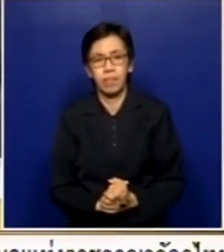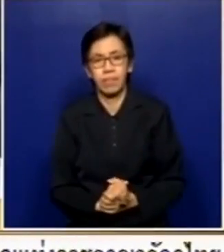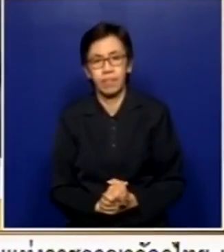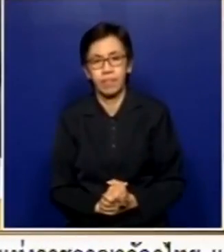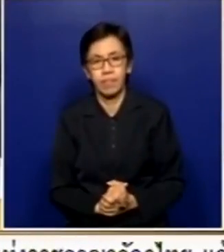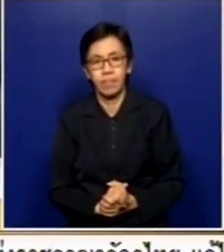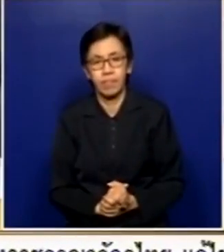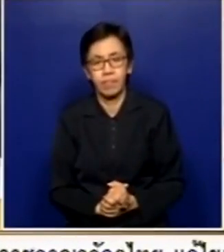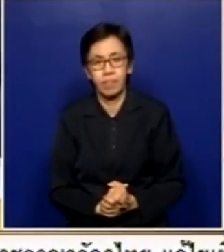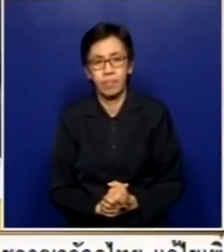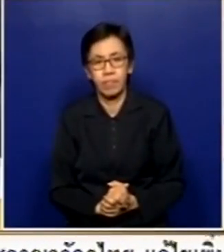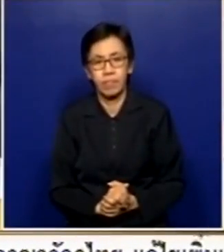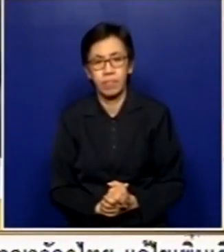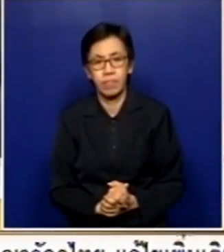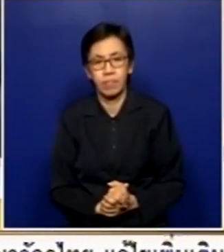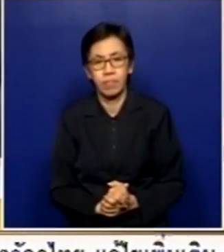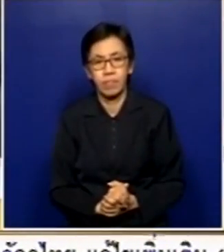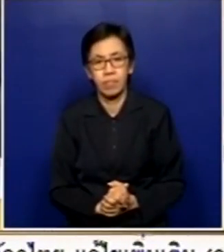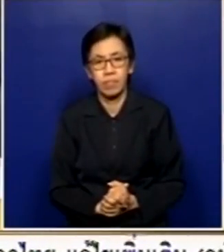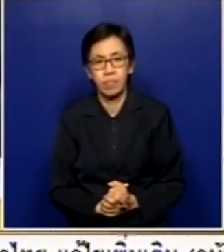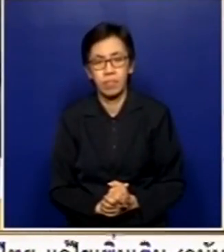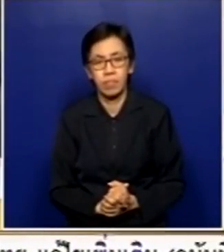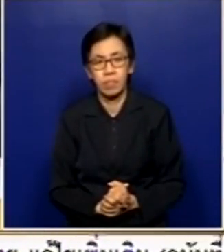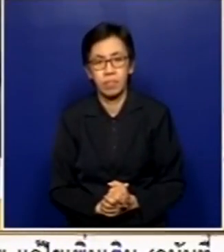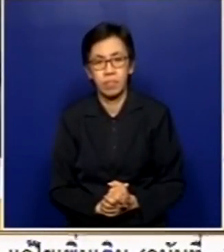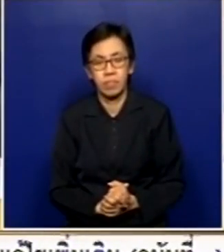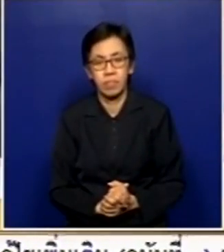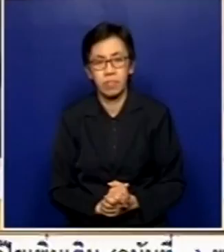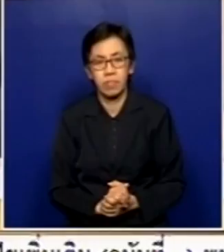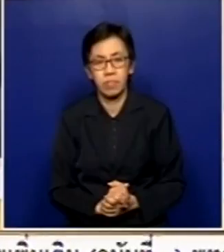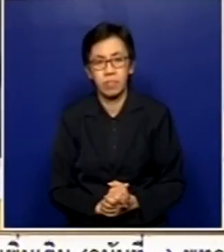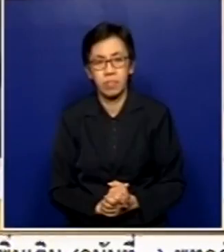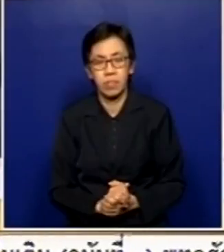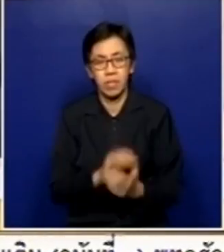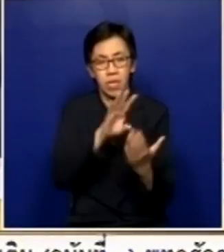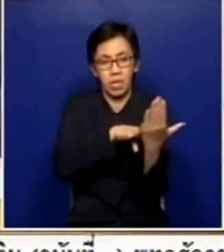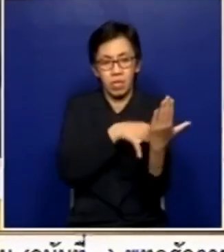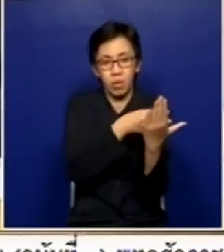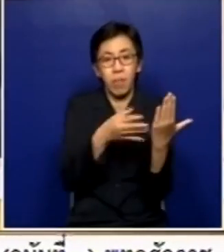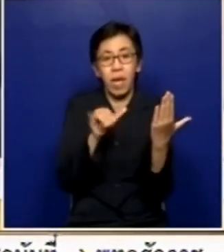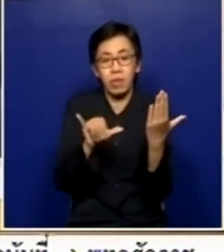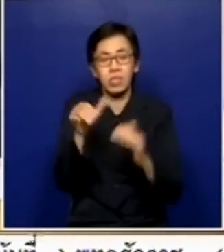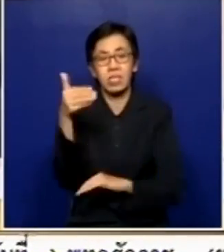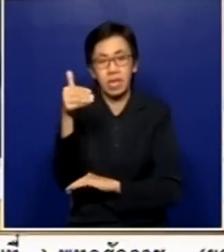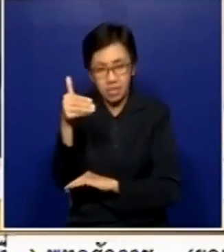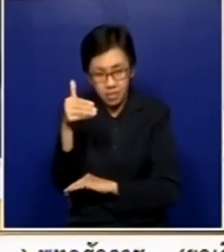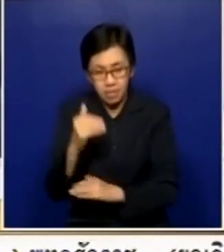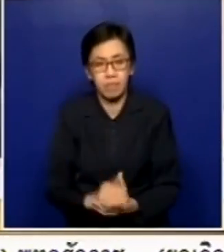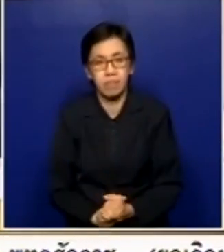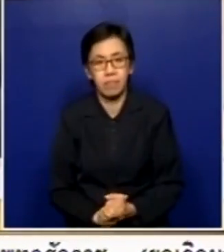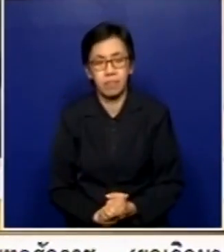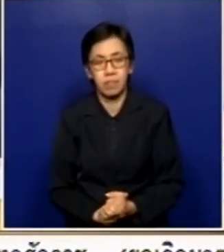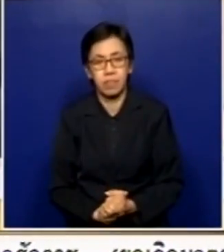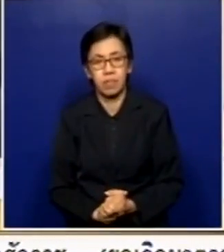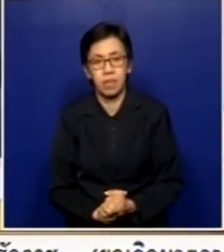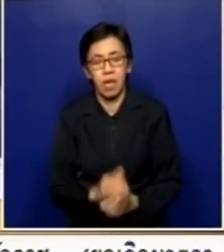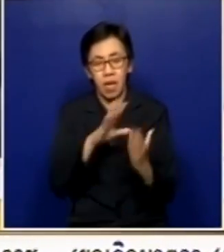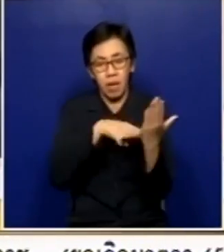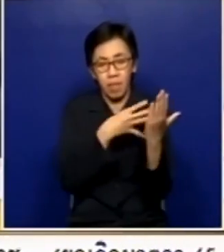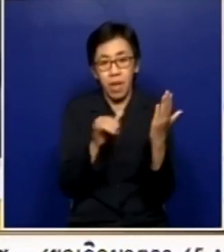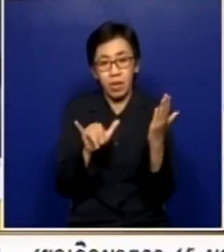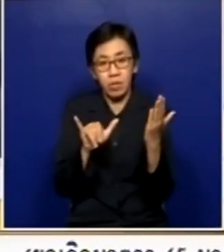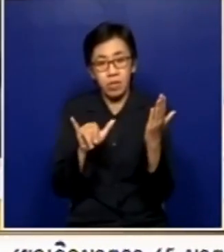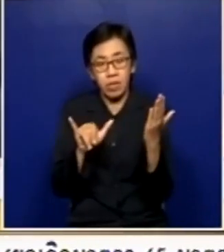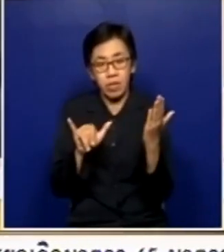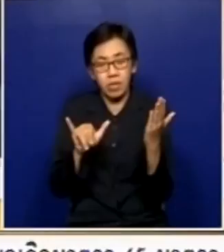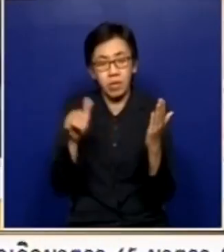แอบไม่ว่าจะเป็นยุทธศาสตร์ชาติ20ปี